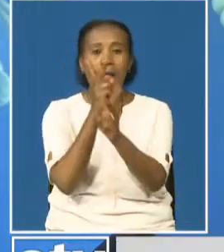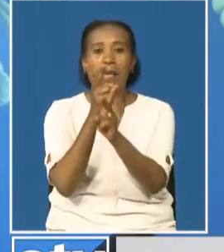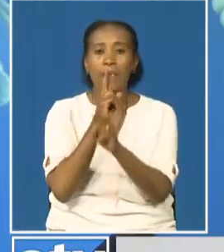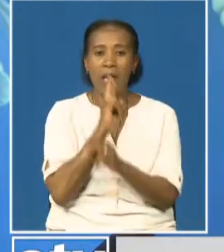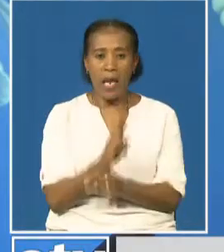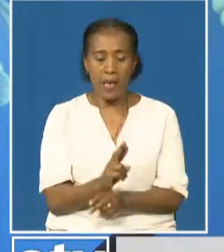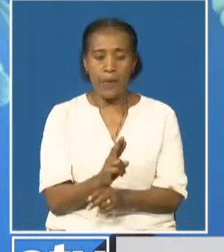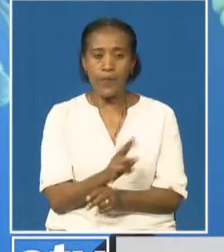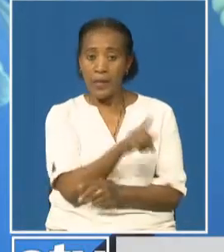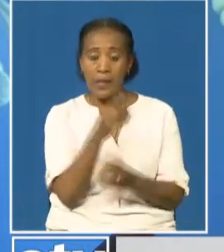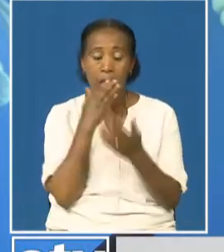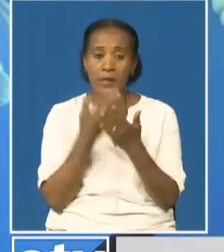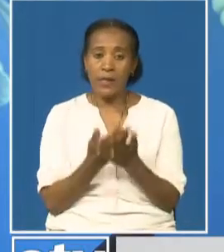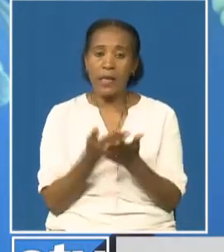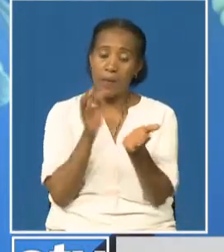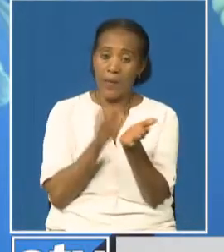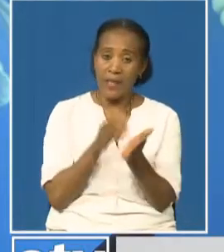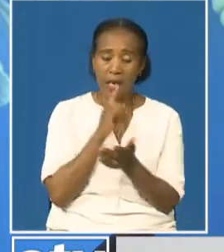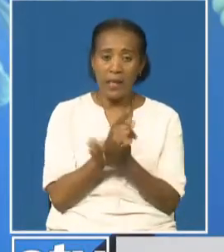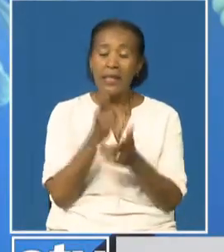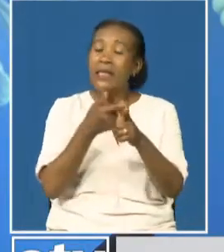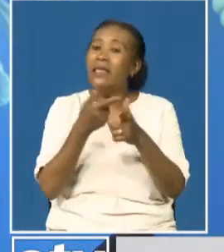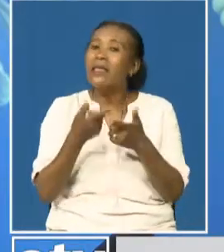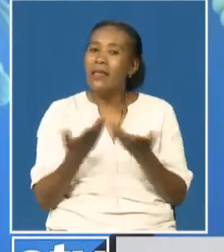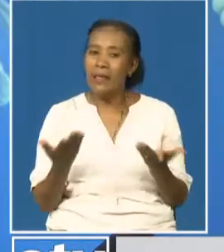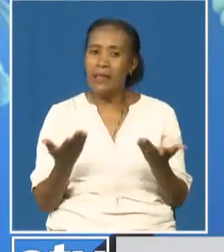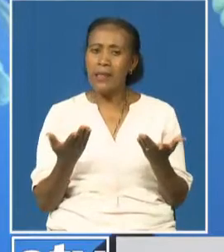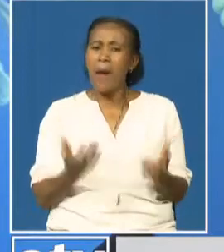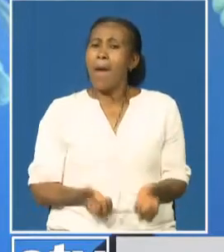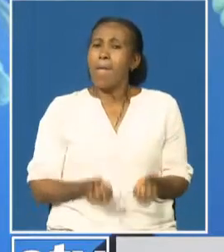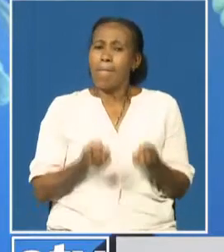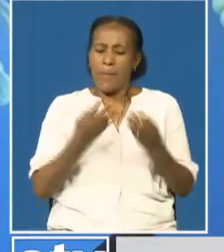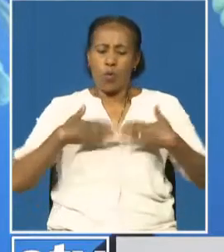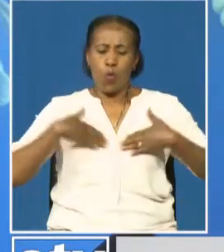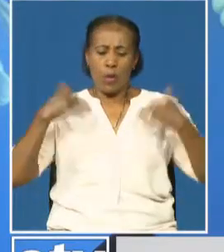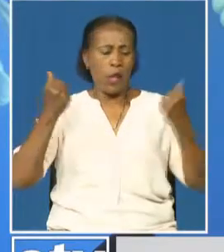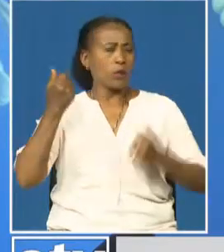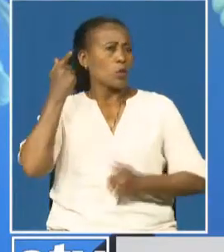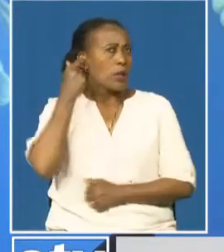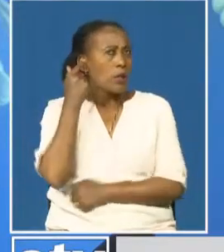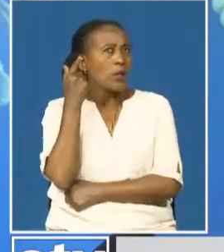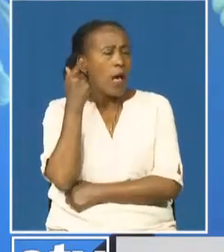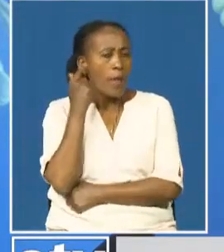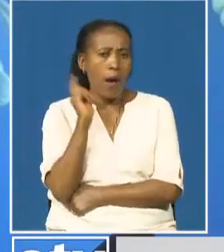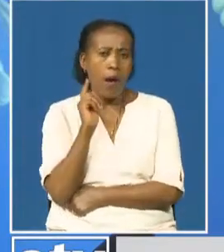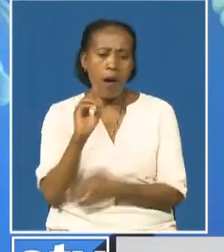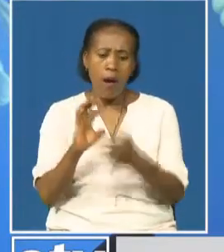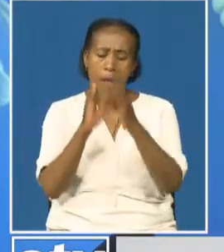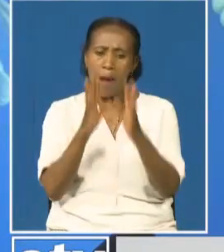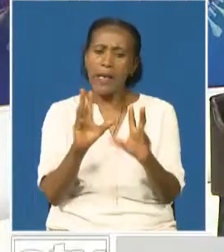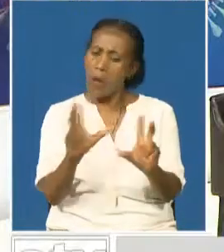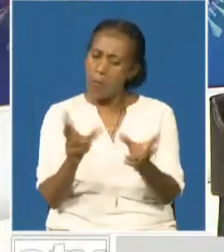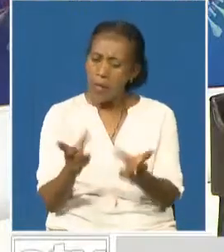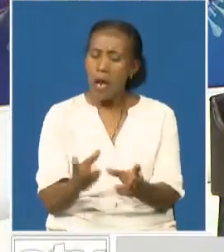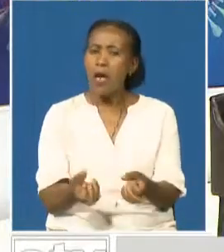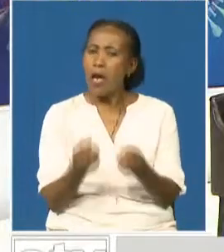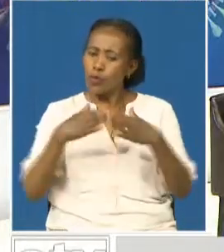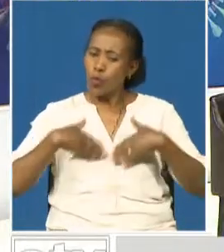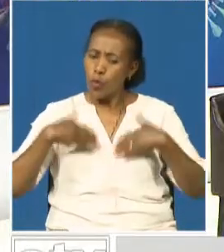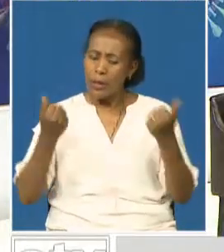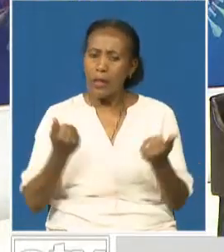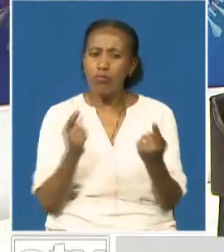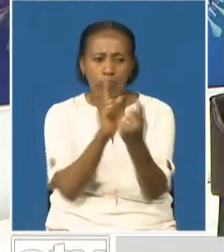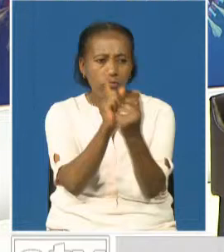እንጠብቃለን። እናመሰግናለን በድጋሚ። እንግዲህ ብዙ ወጣቶች ጋር ስንሰማ በማህበራዊ ሚዲያ ከብዙ ወጣቶች